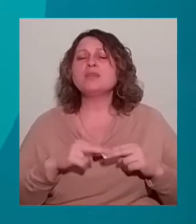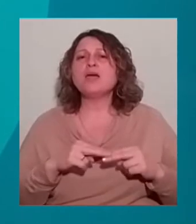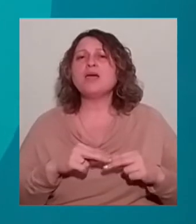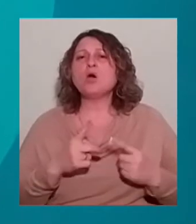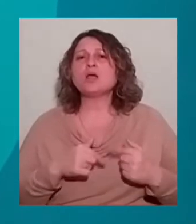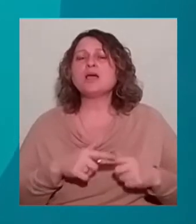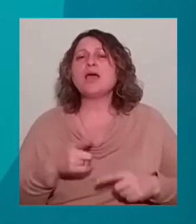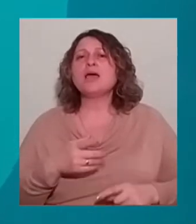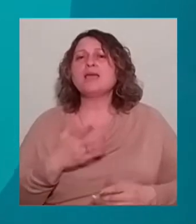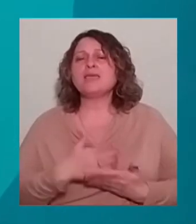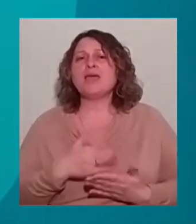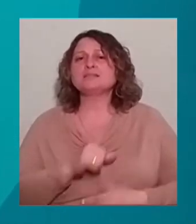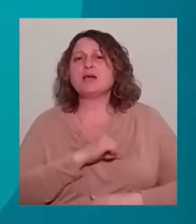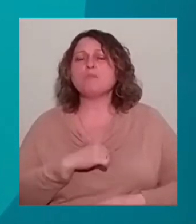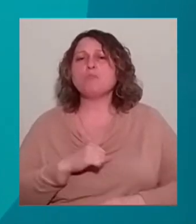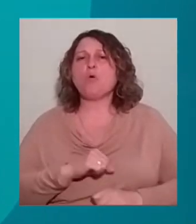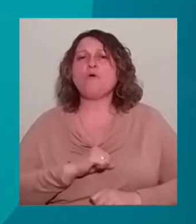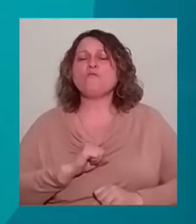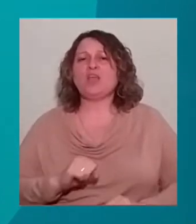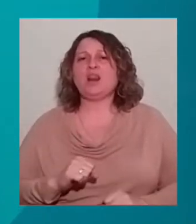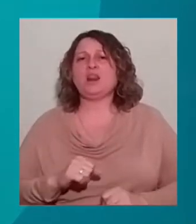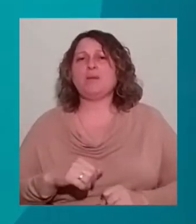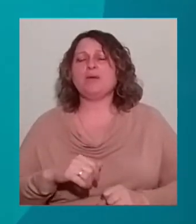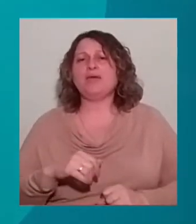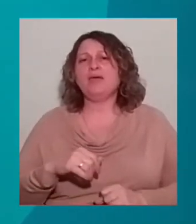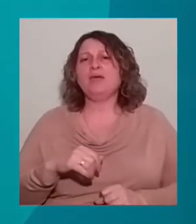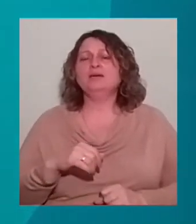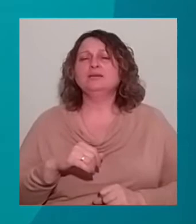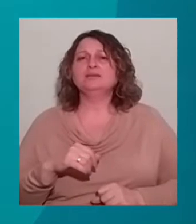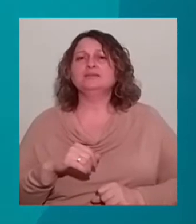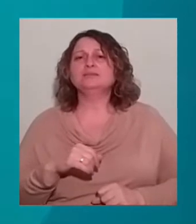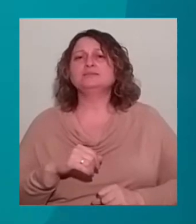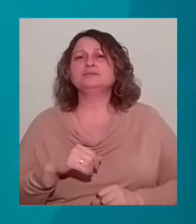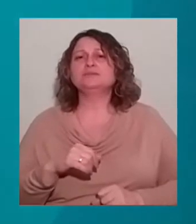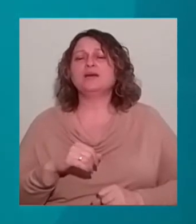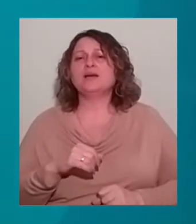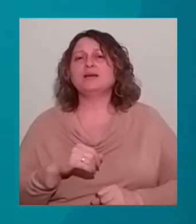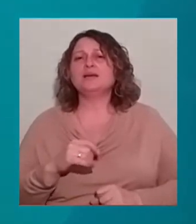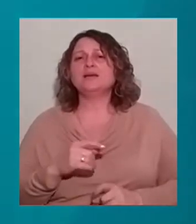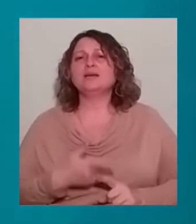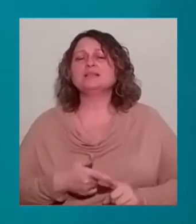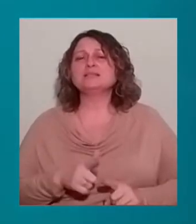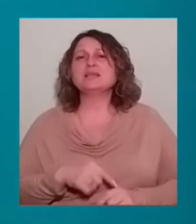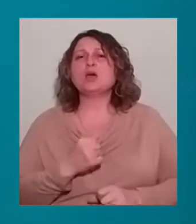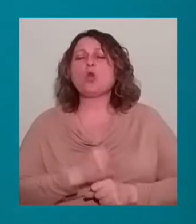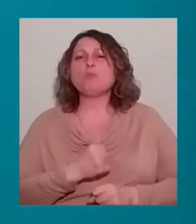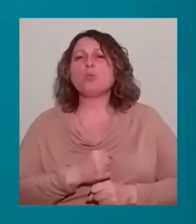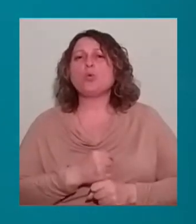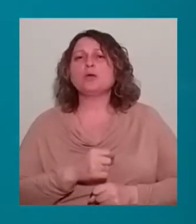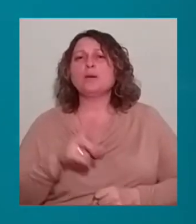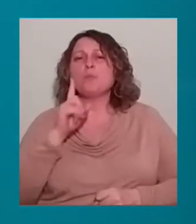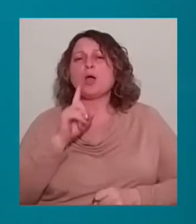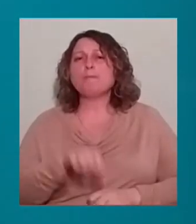самовільними. Про це повідомив виконувач обов'язків начальника управління ДБК Олександр Авдієв. Наразі роботи будівництва підпорної стіни